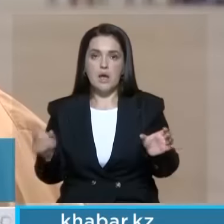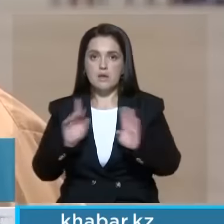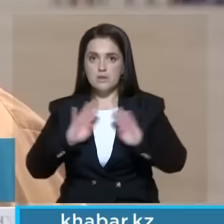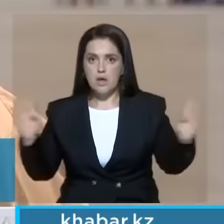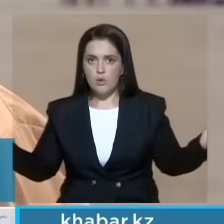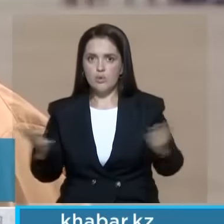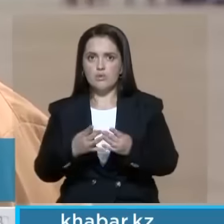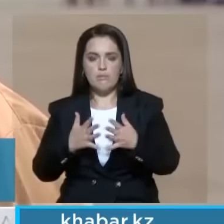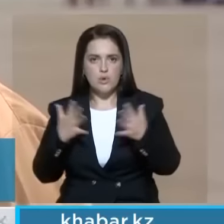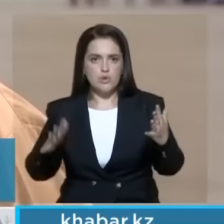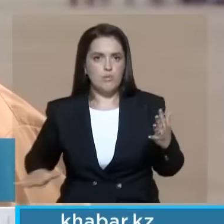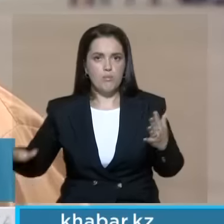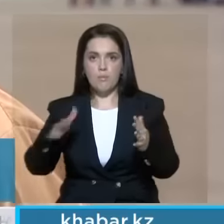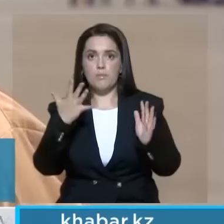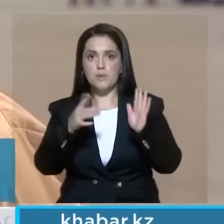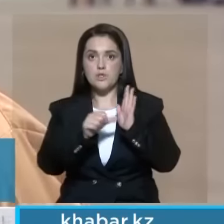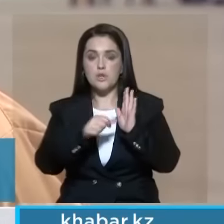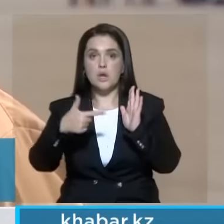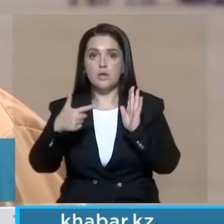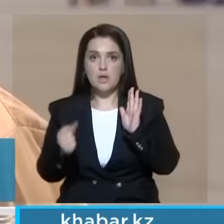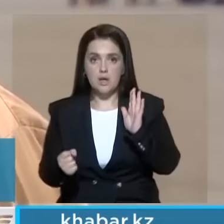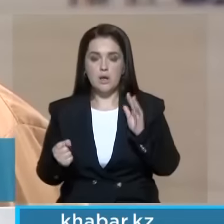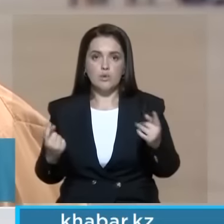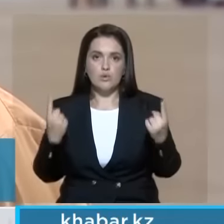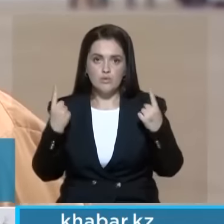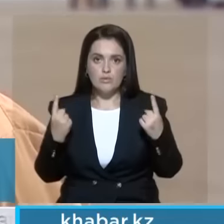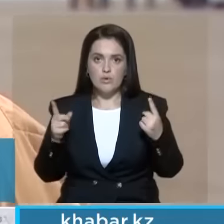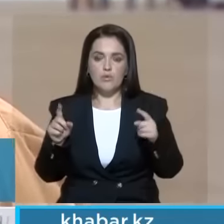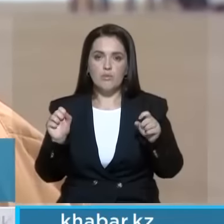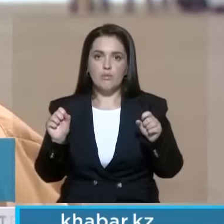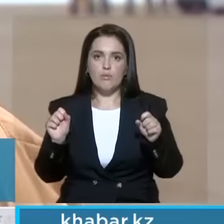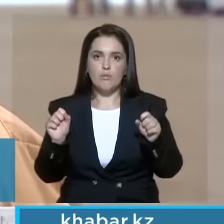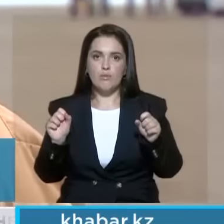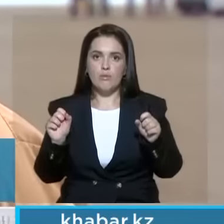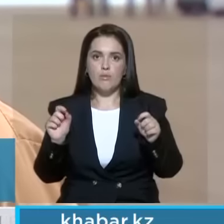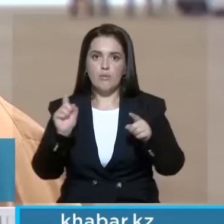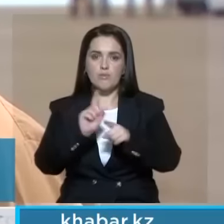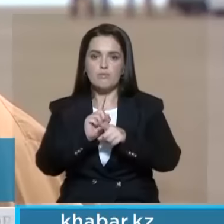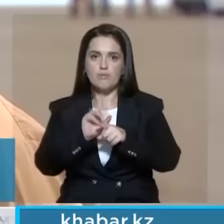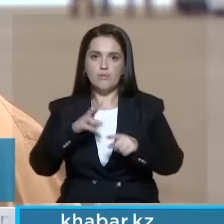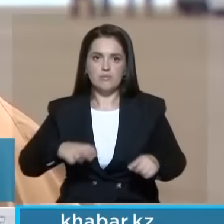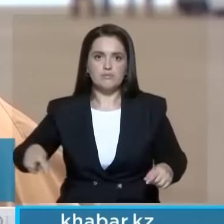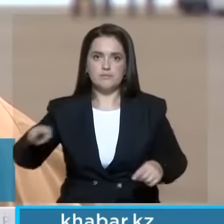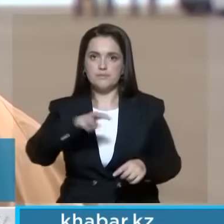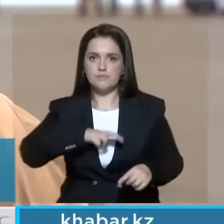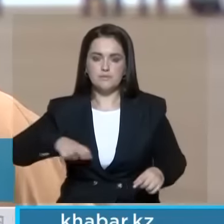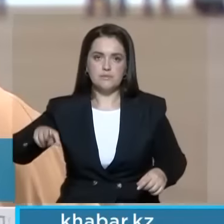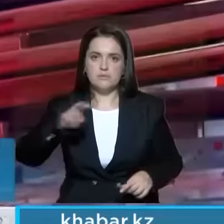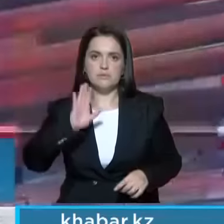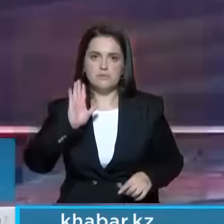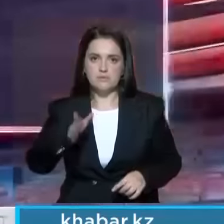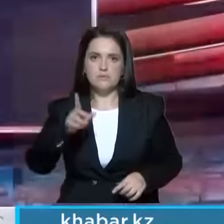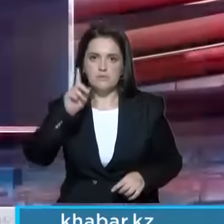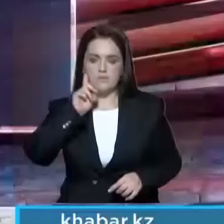большой площади, то есть это 56 гектар, это огромная территория, то есть они даже, может быть, там не будут подходить к краю забора, они будут находиться действительно в полувольных